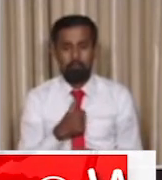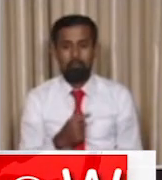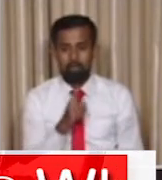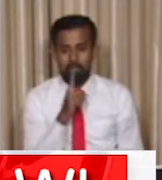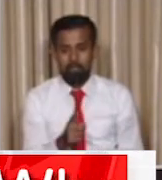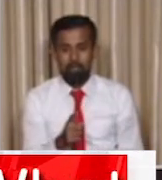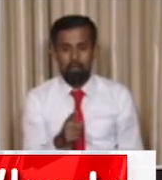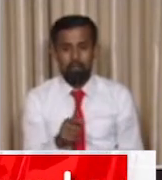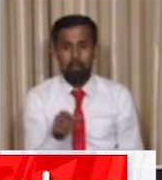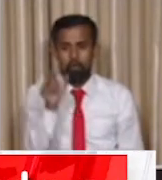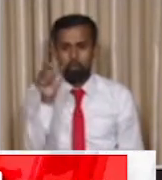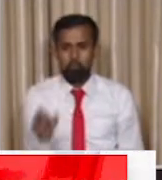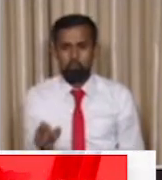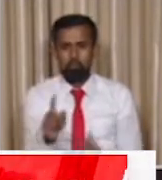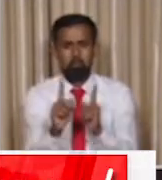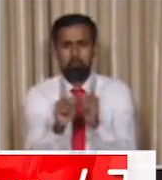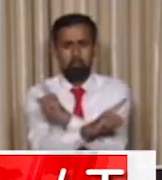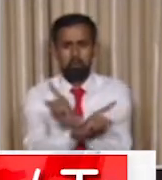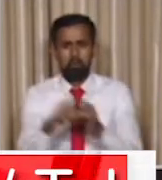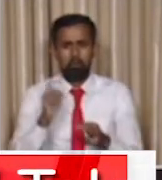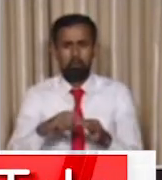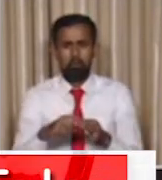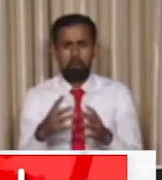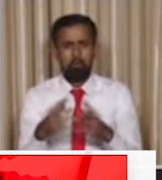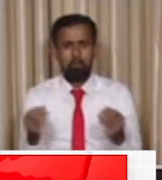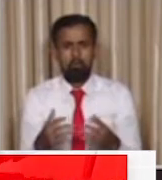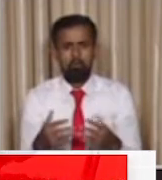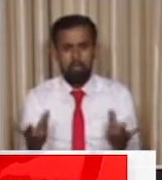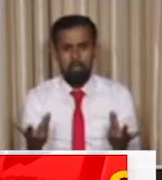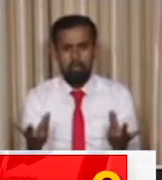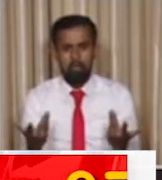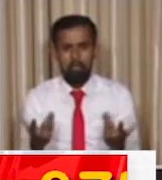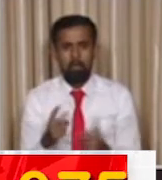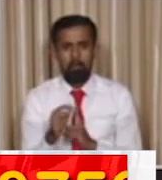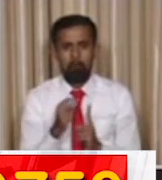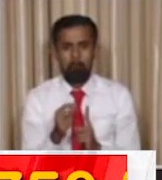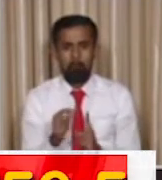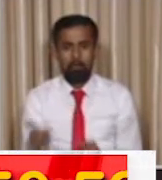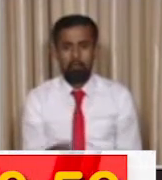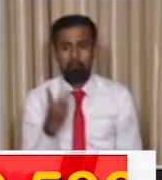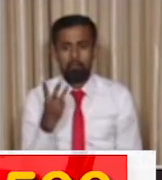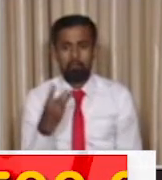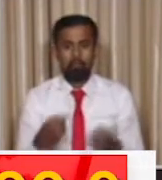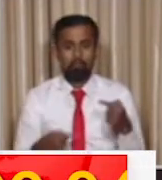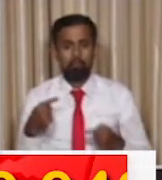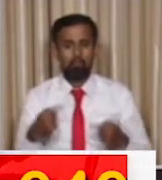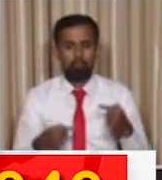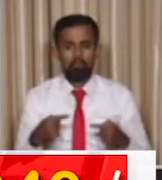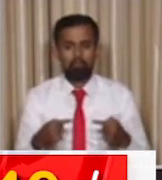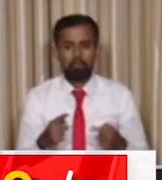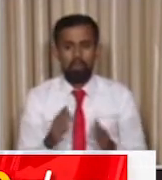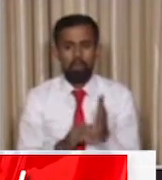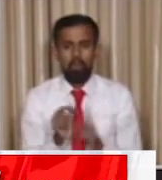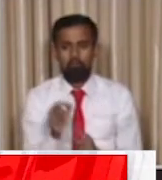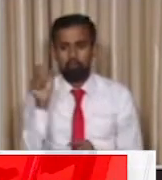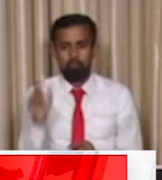කිව්වේ මේක ඔලුගෙඩිය මාරු කරලා මේ ප්‍රශ්නේ විසඳන්න පුළුවන් කමක් නැහැ මේ පාර්ලිමේන්තුවේ දවස් 3ක් විවාද කරනවා එක